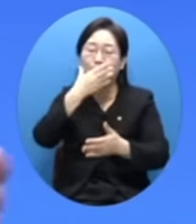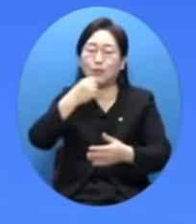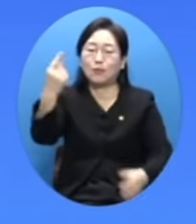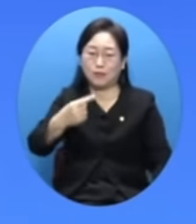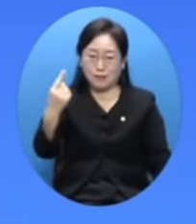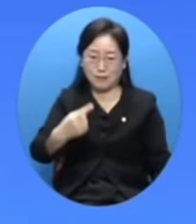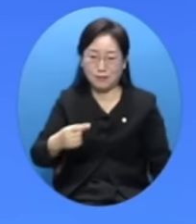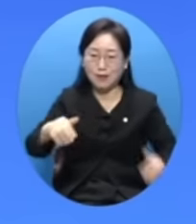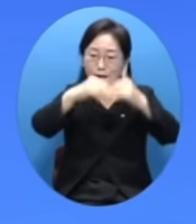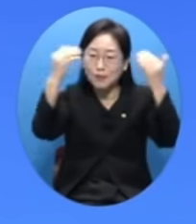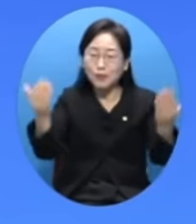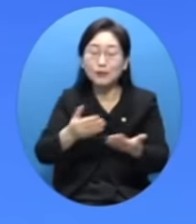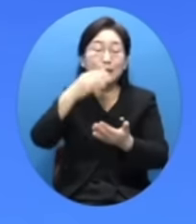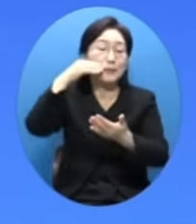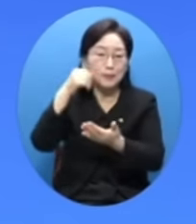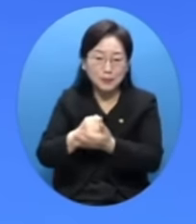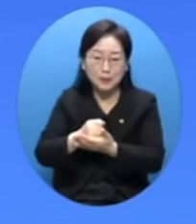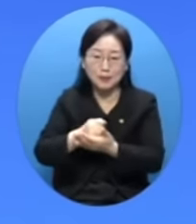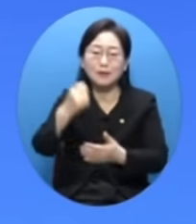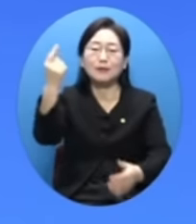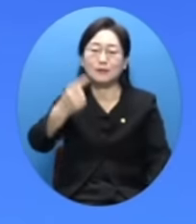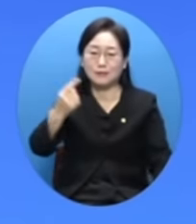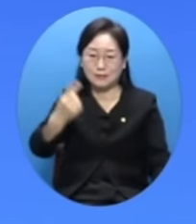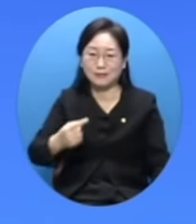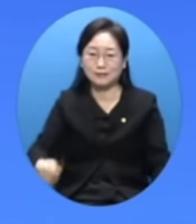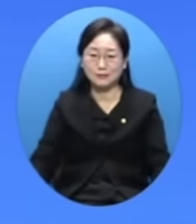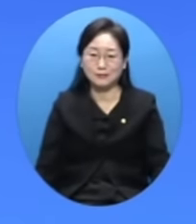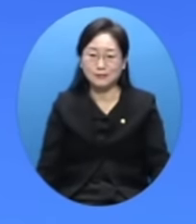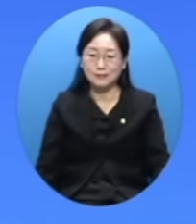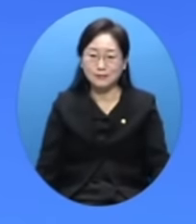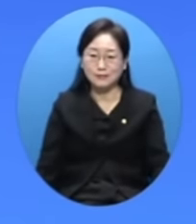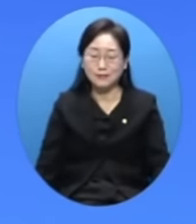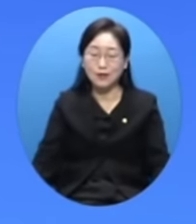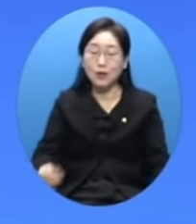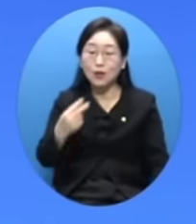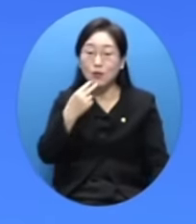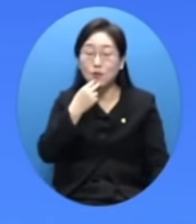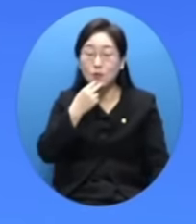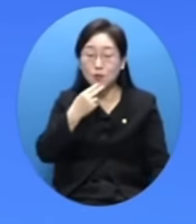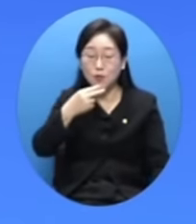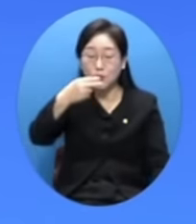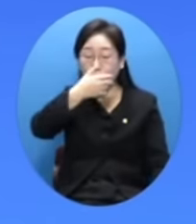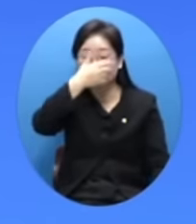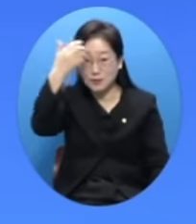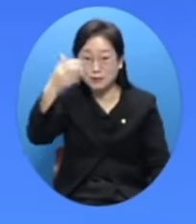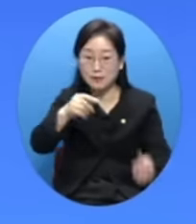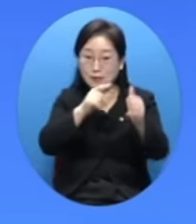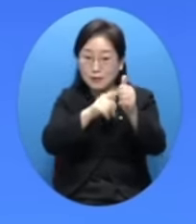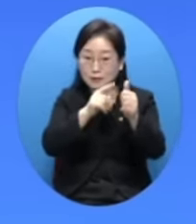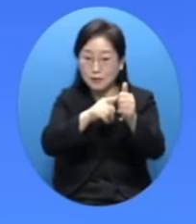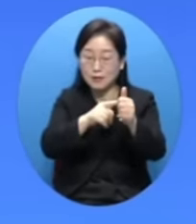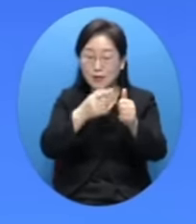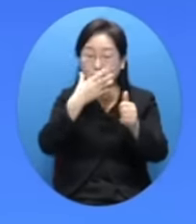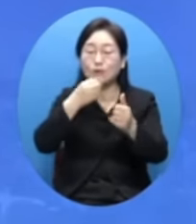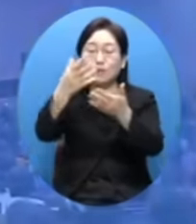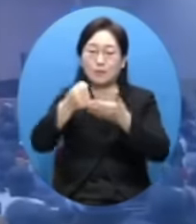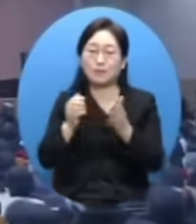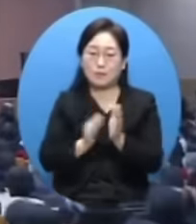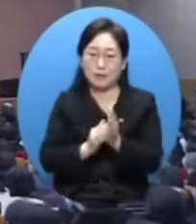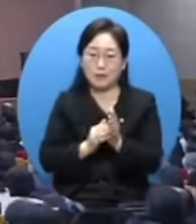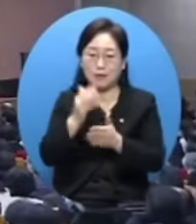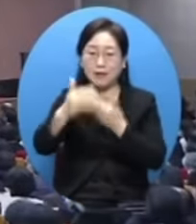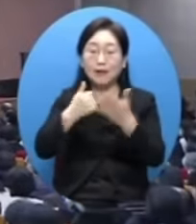사의 형이라고 하는 축복이 임하게 되는 것입니다 요셉이 그 축복을 받은 사람입니다 요셉이 하나님의